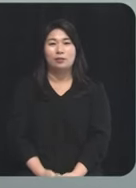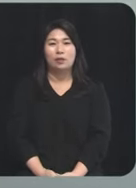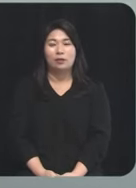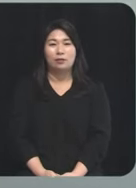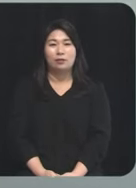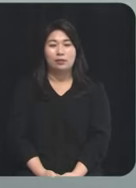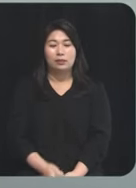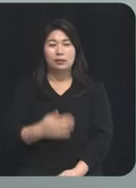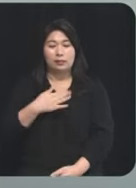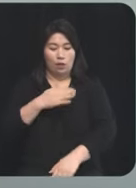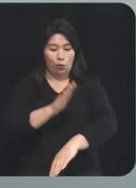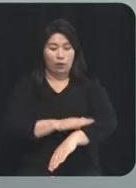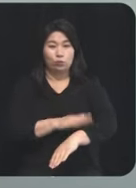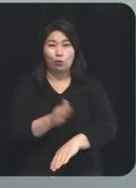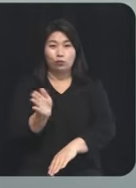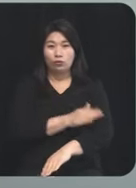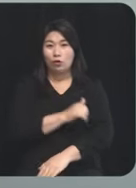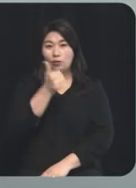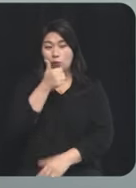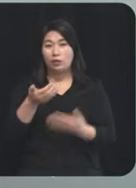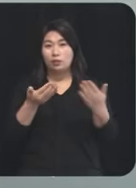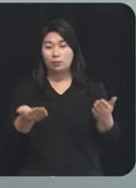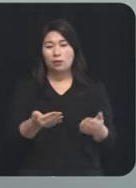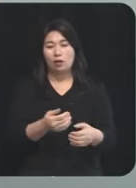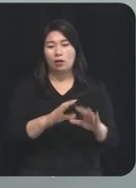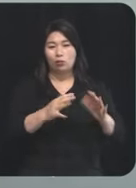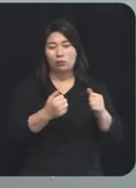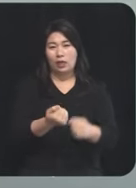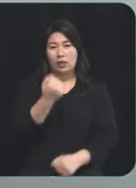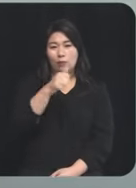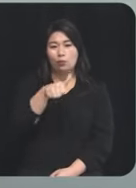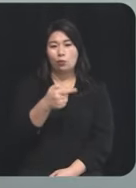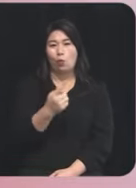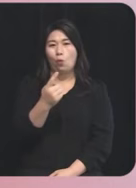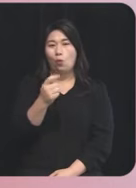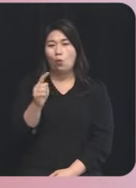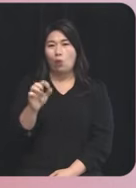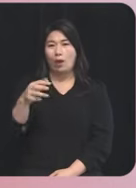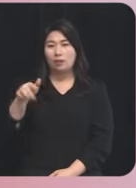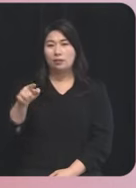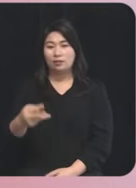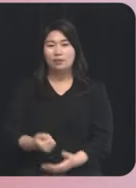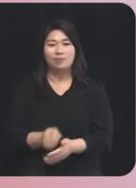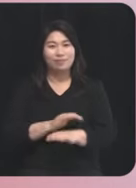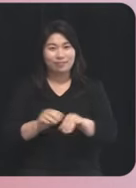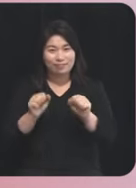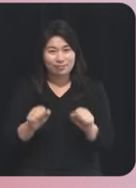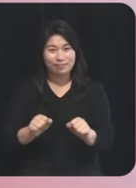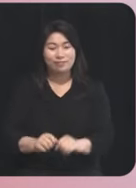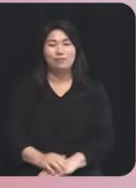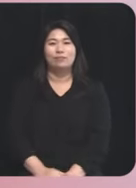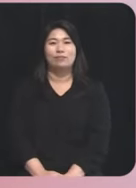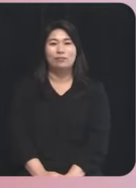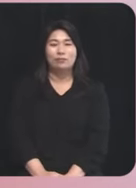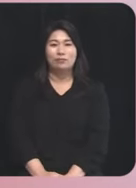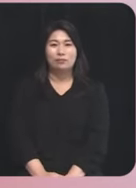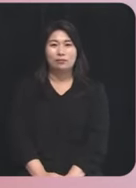제 왼쪽부터입니다. 국민의힘 고광철 후보입니다. 안녕하십니까.